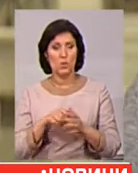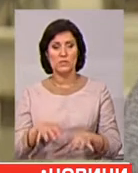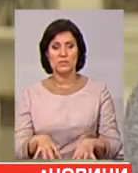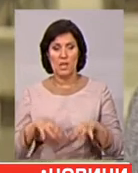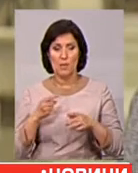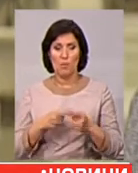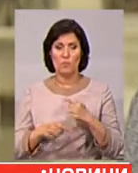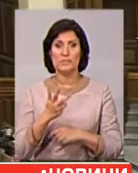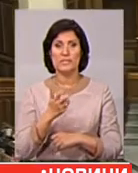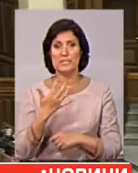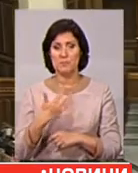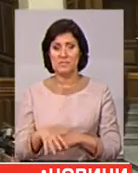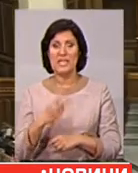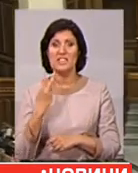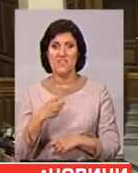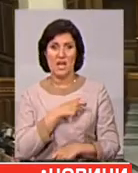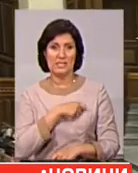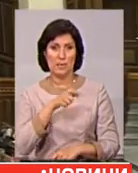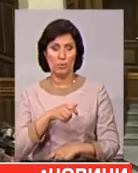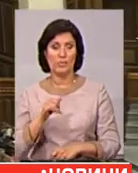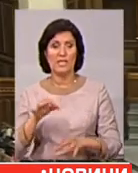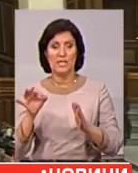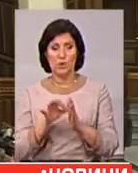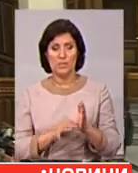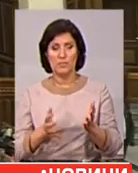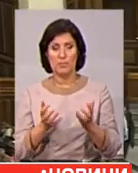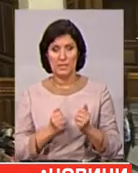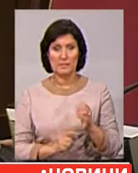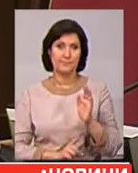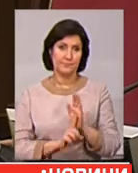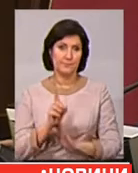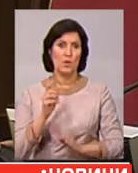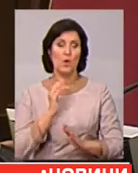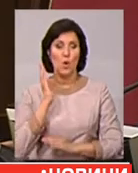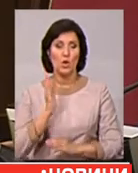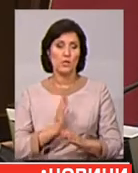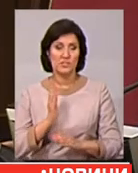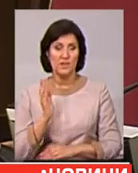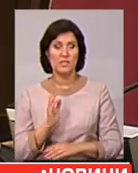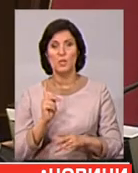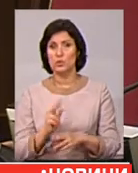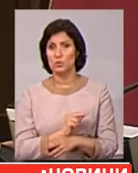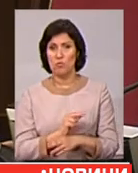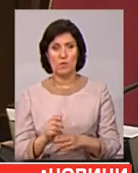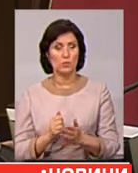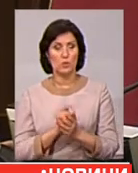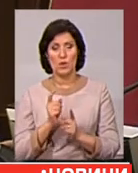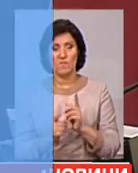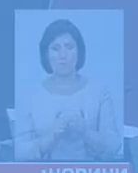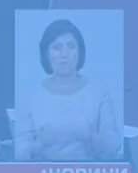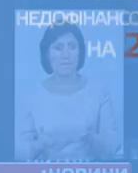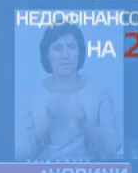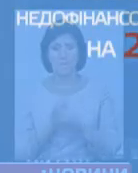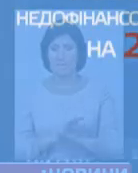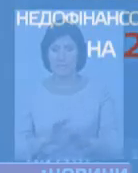зали повернулося 352 депутати і одразу ж прийнялися голосувати. Проте жодного зауваження до реформи не